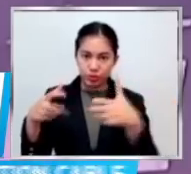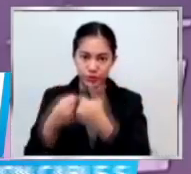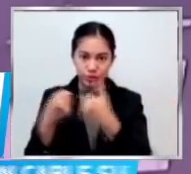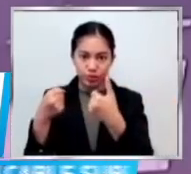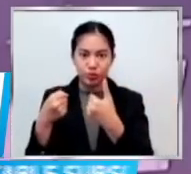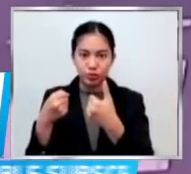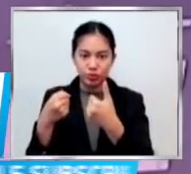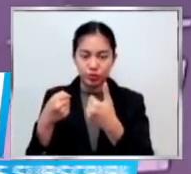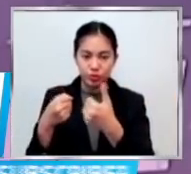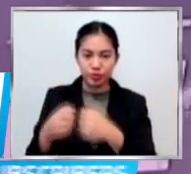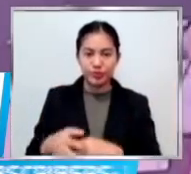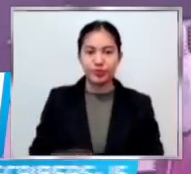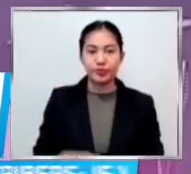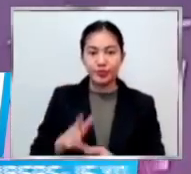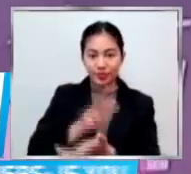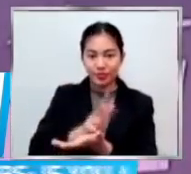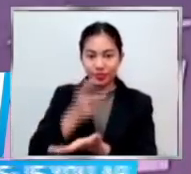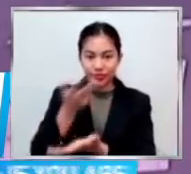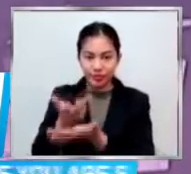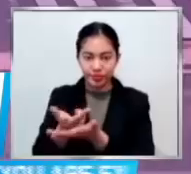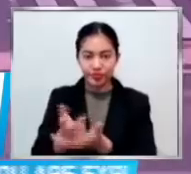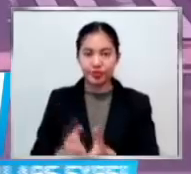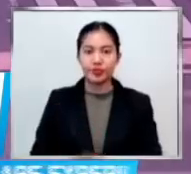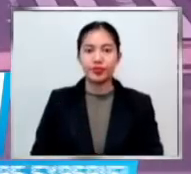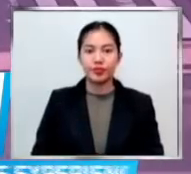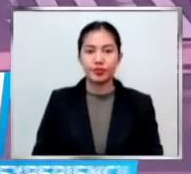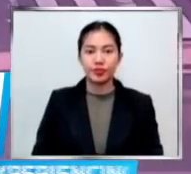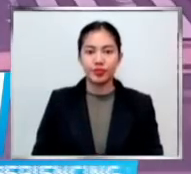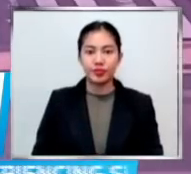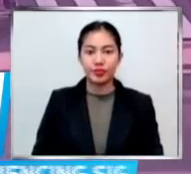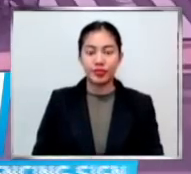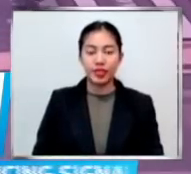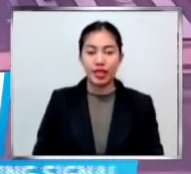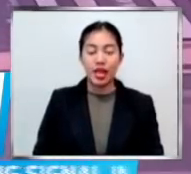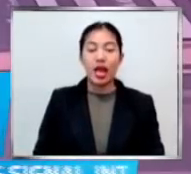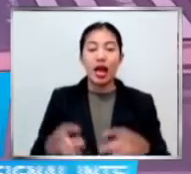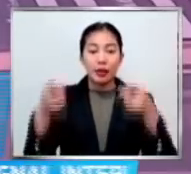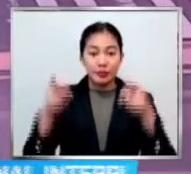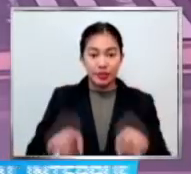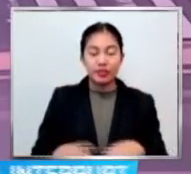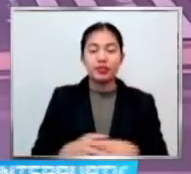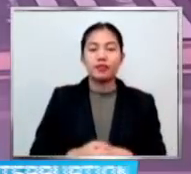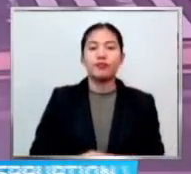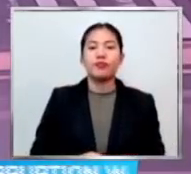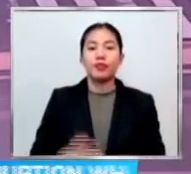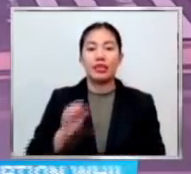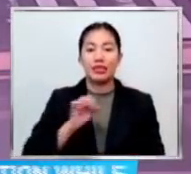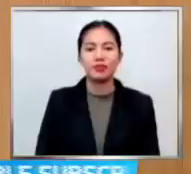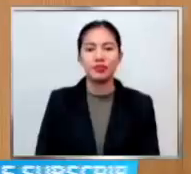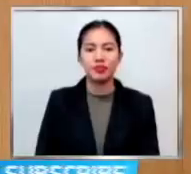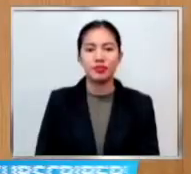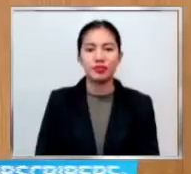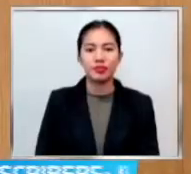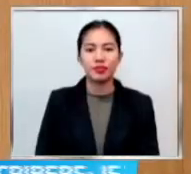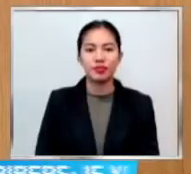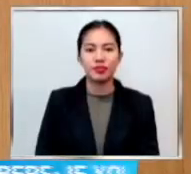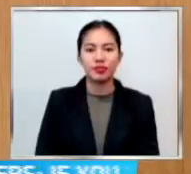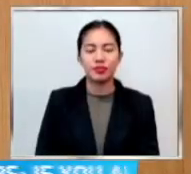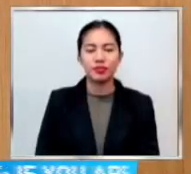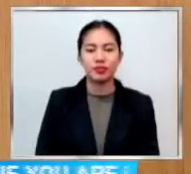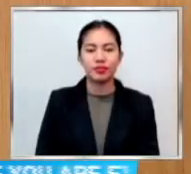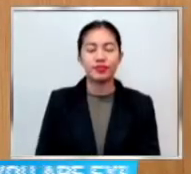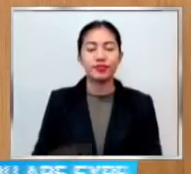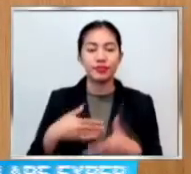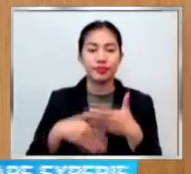Bahagyang bumigat ang traffic sa lugar dahil sa insidente. Agad namang rumispondi ang mga traffic enforcer at pinag-areglo ang dalawang panig. Matapos ang